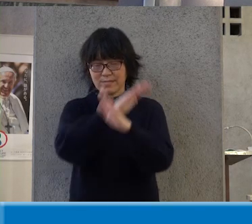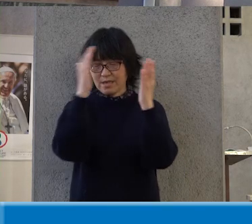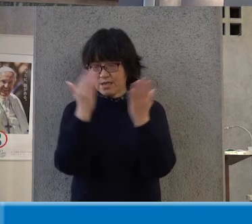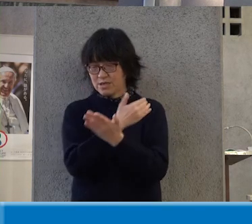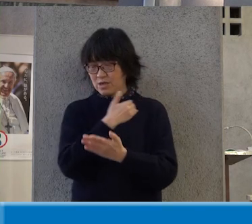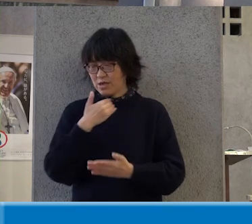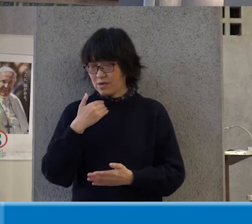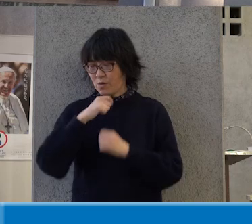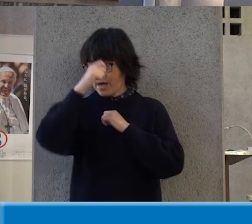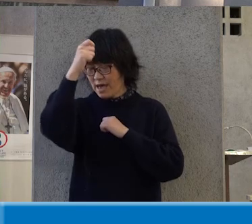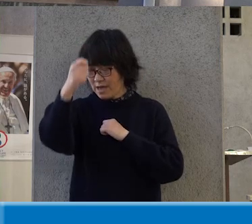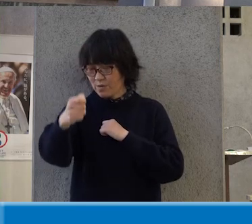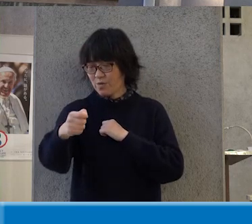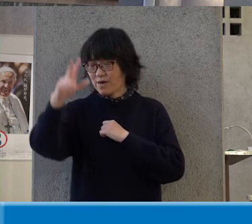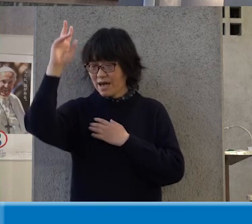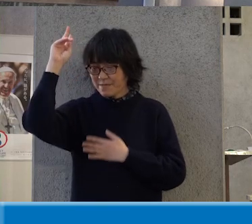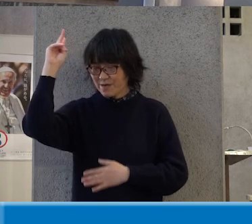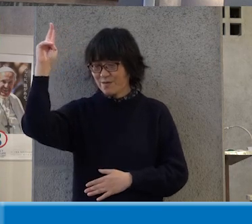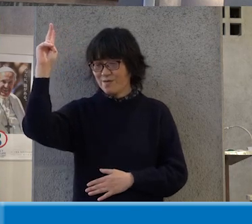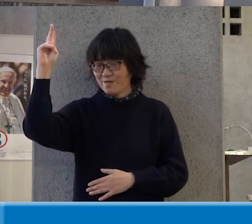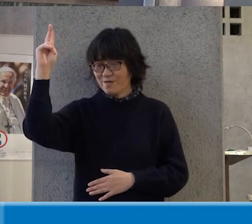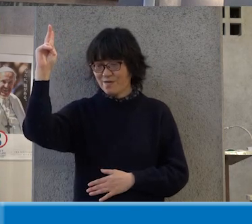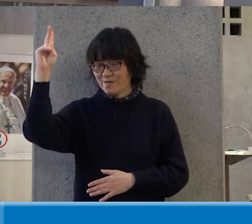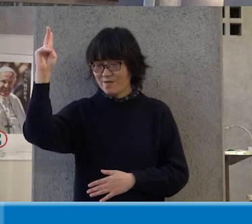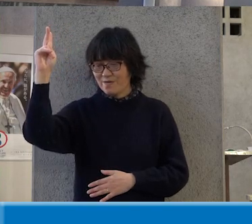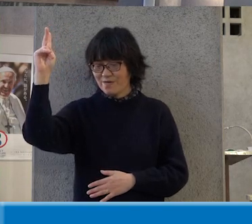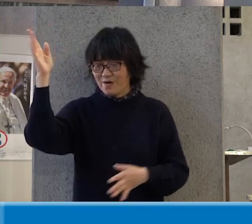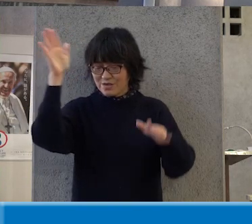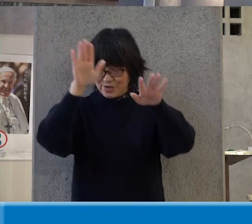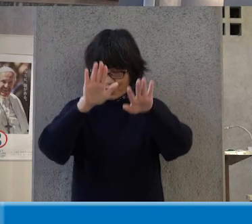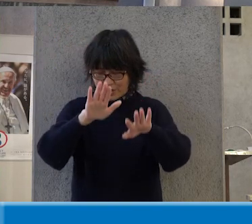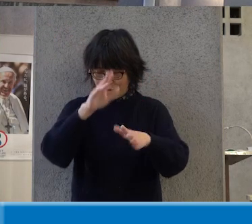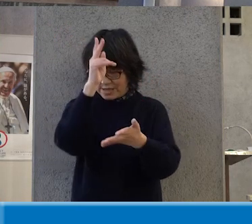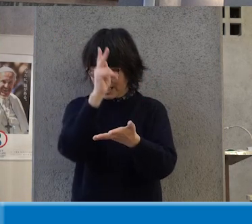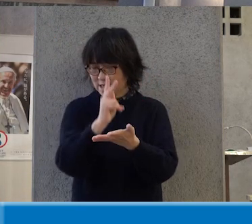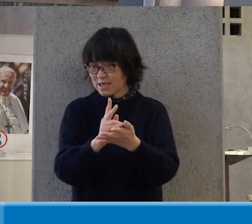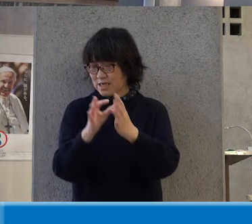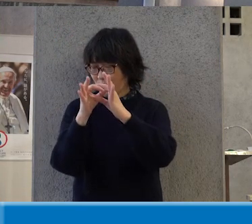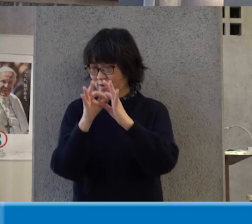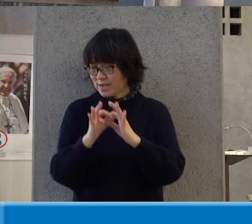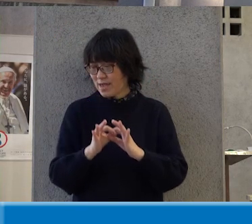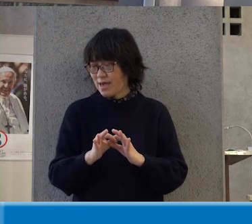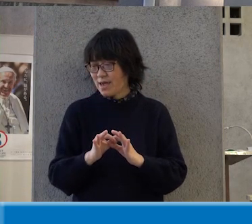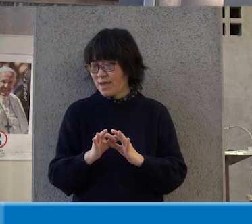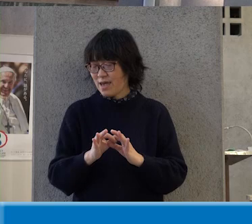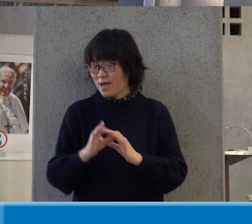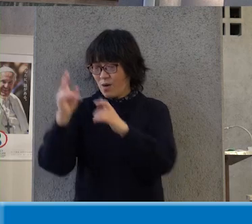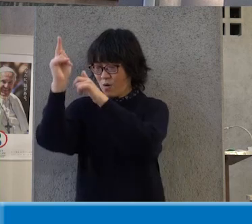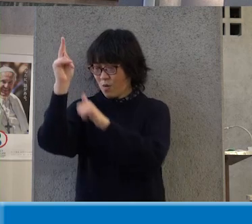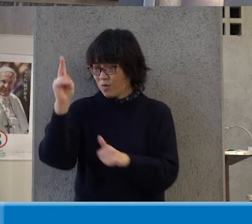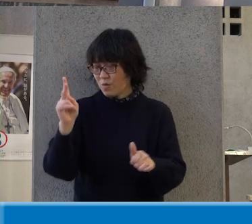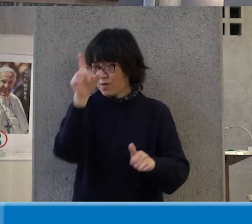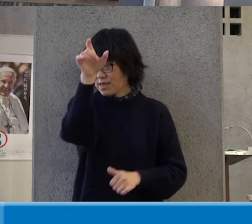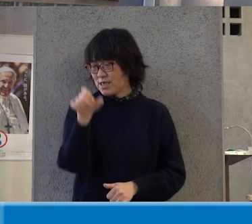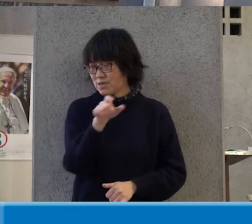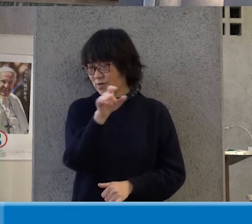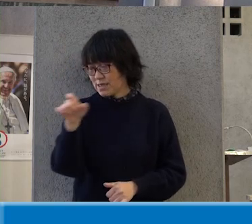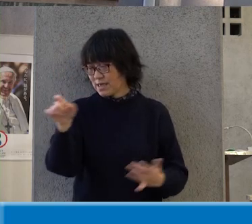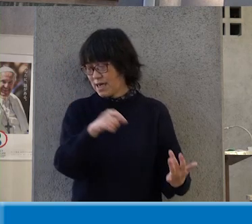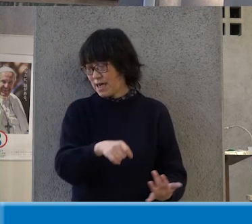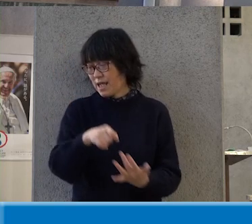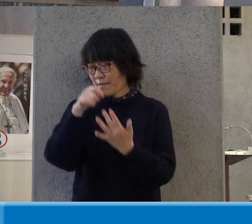全能永遠の神よ、諸界の史跡によって御子キリスト